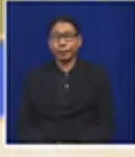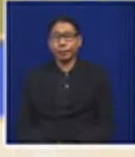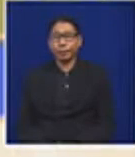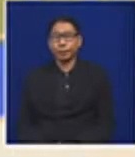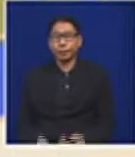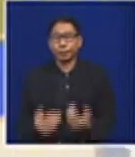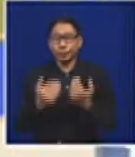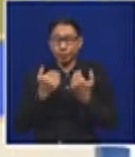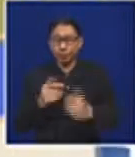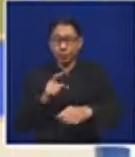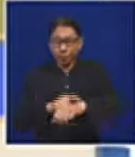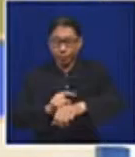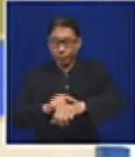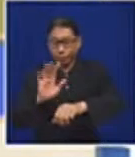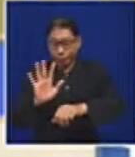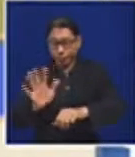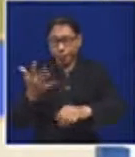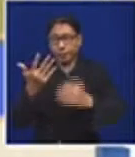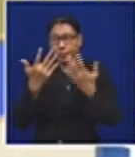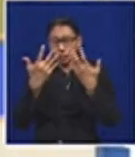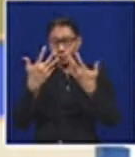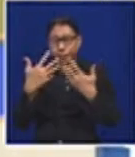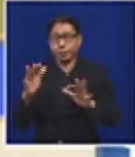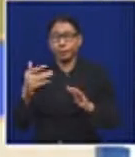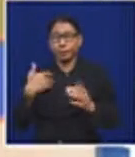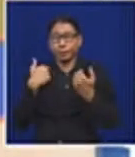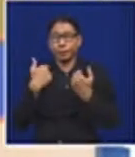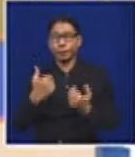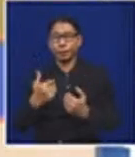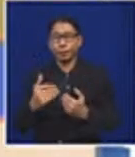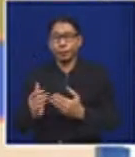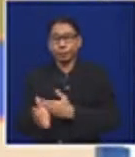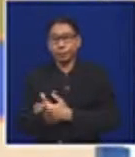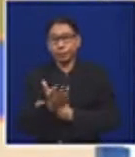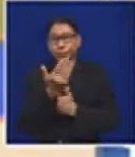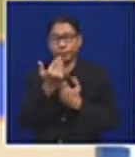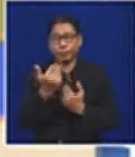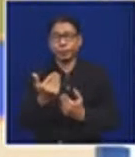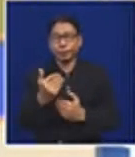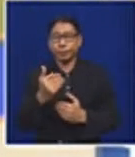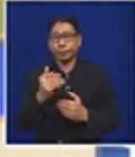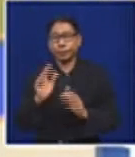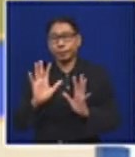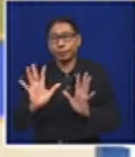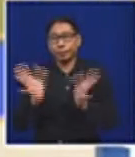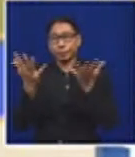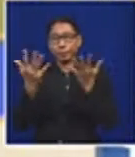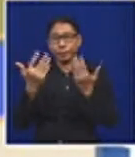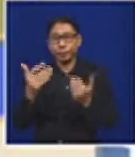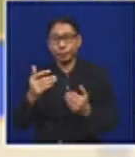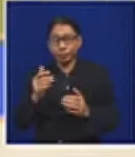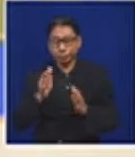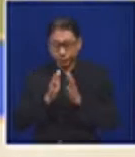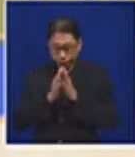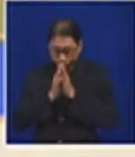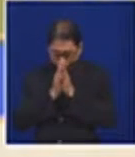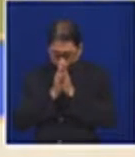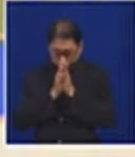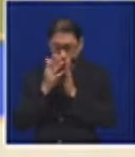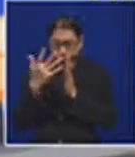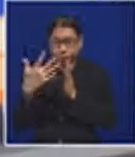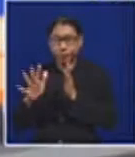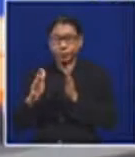ส่วนตอนนี้เวลาแห่งความสุขกับข่าวศิลปะวัฒนธรรมและบันเทิงรับอรุณในเช้าวันนี้ก็หมดลงอีกแล้วละค่ะคงต้องลากันไปก่อนแล้วนะค